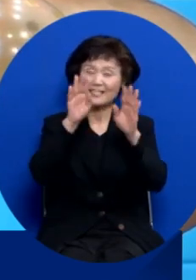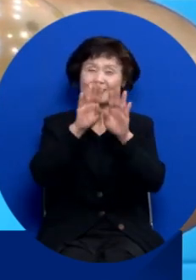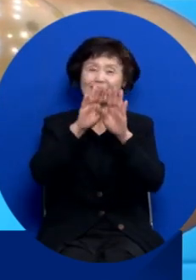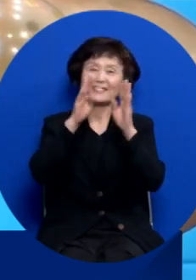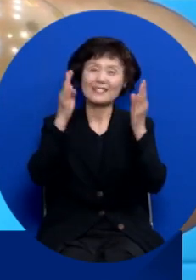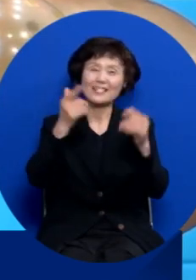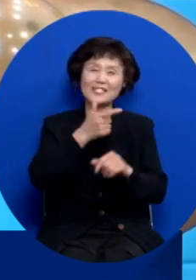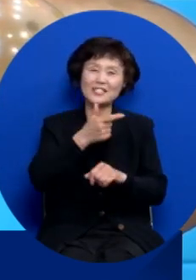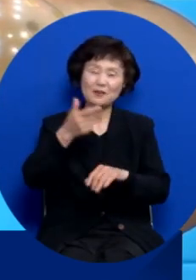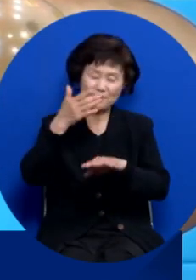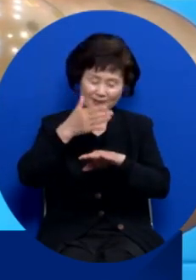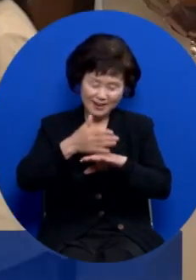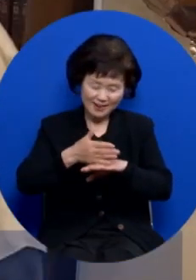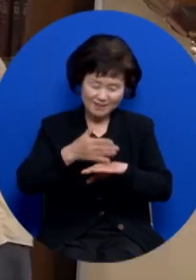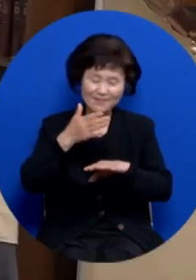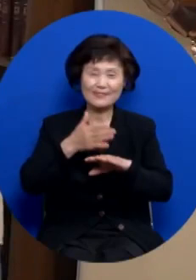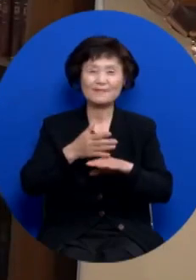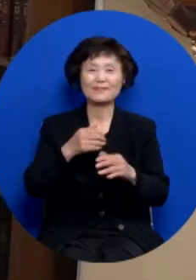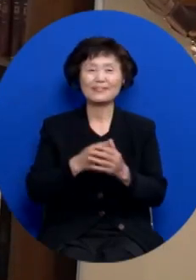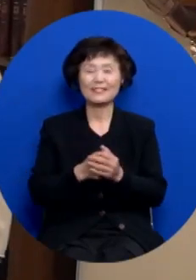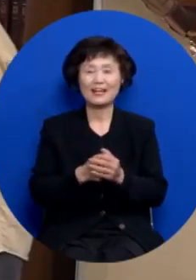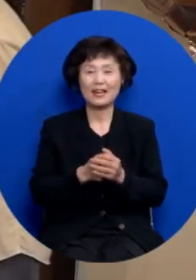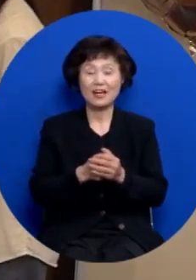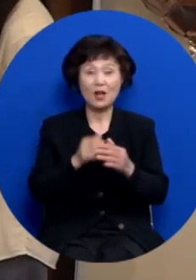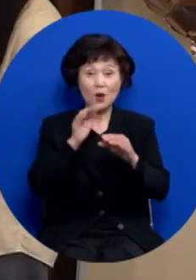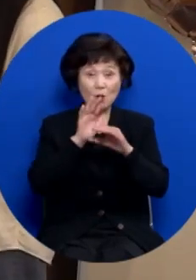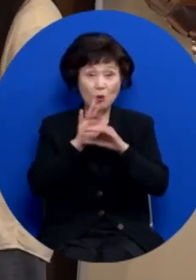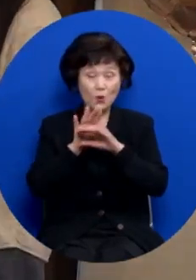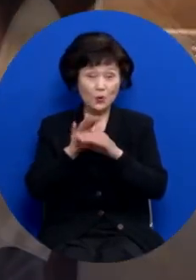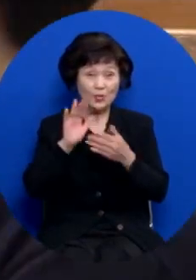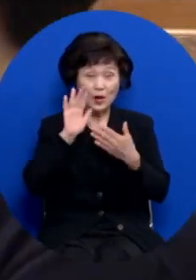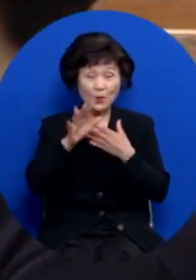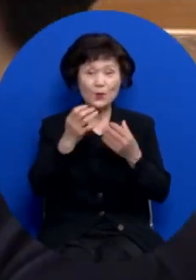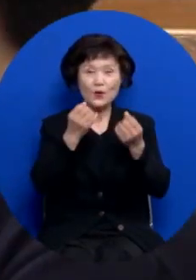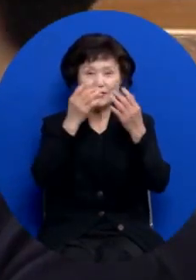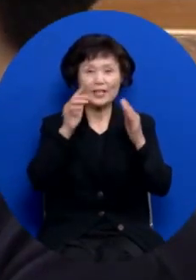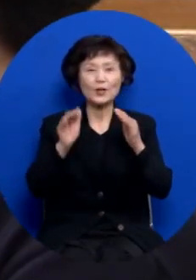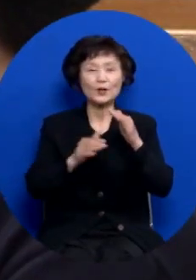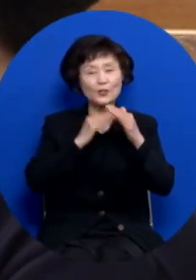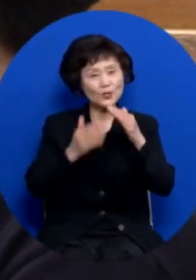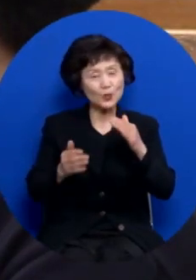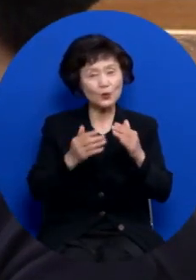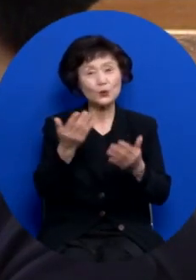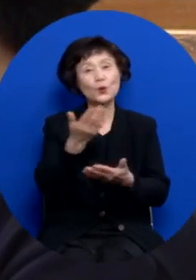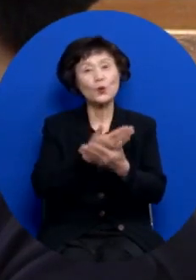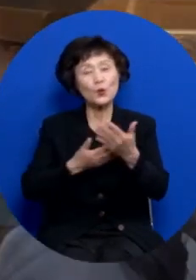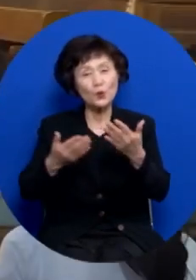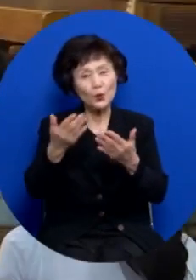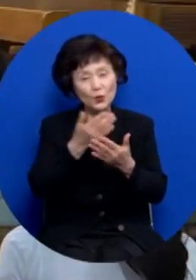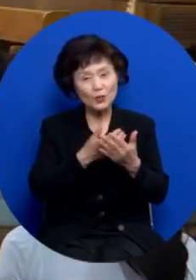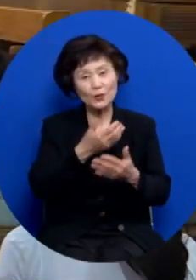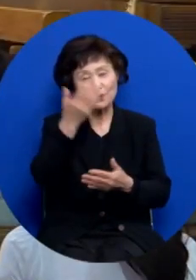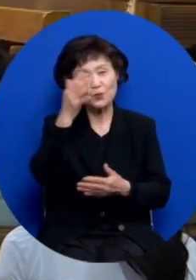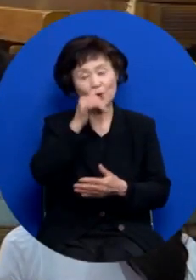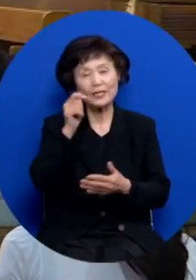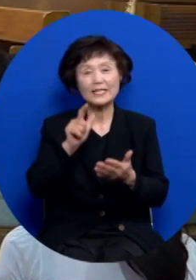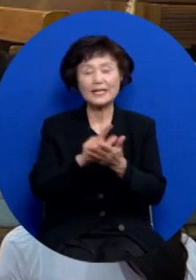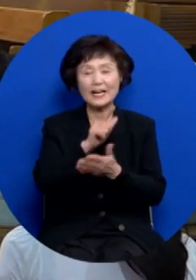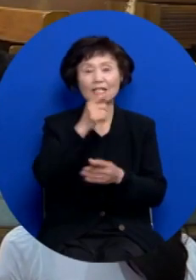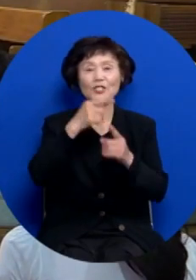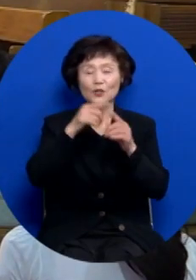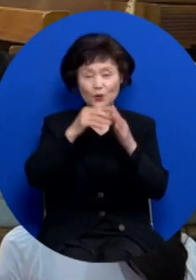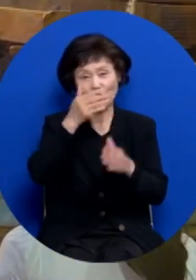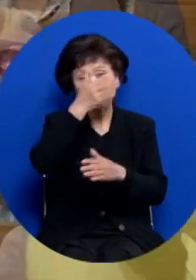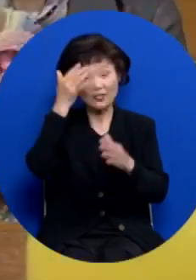너무나 감사드립니다. 코로나 팬데믹 이후 새로운 성도 교제의 장을 꿈꾼 강서교회 청년들.